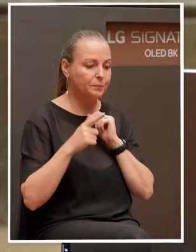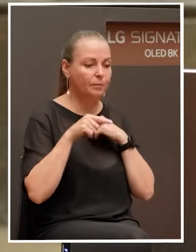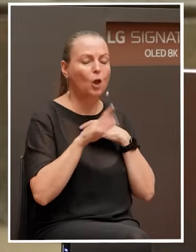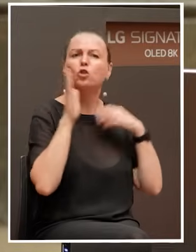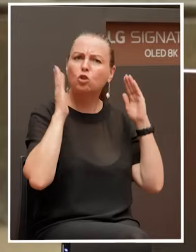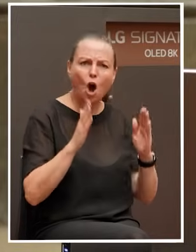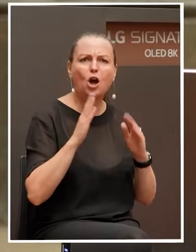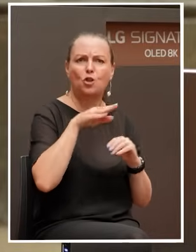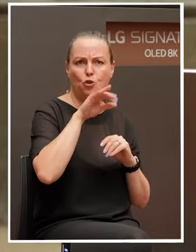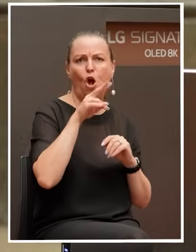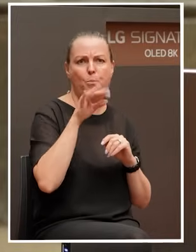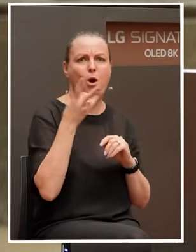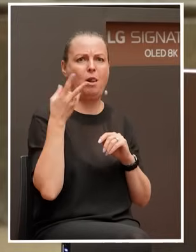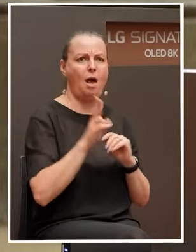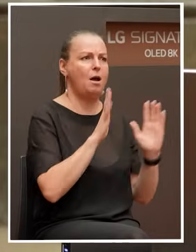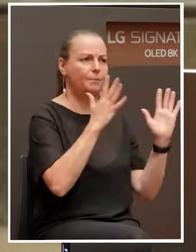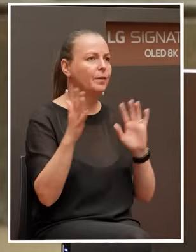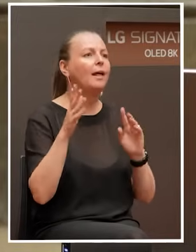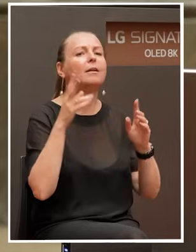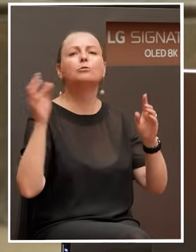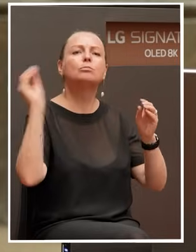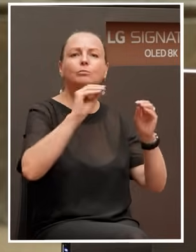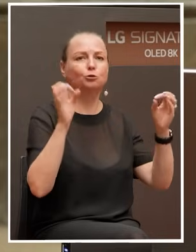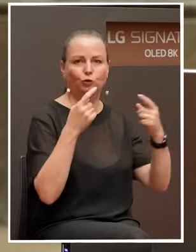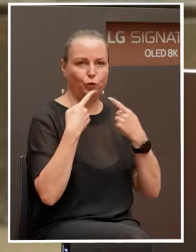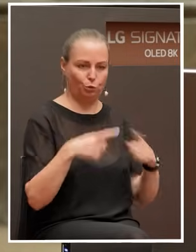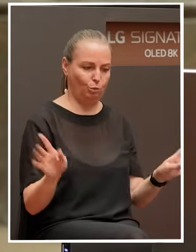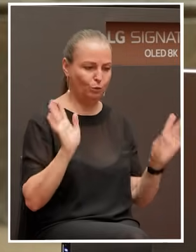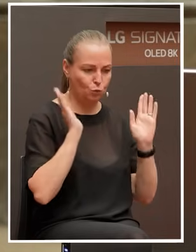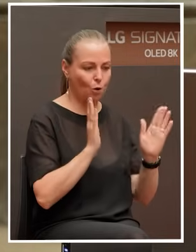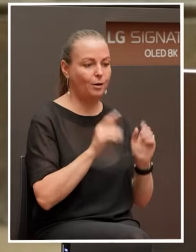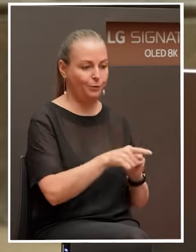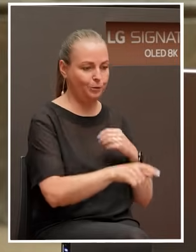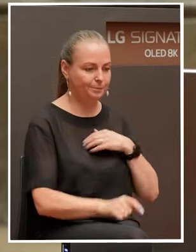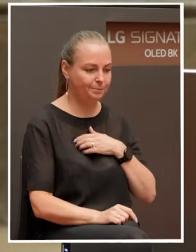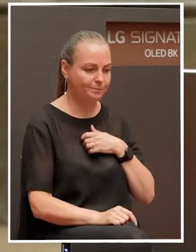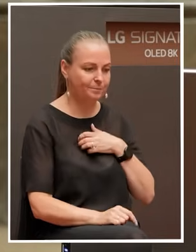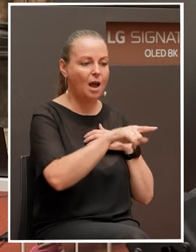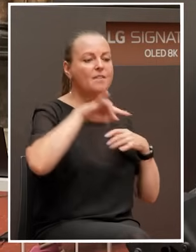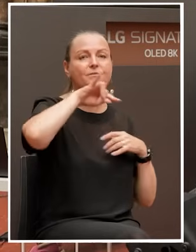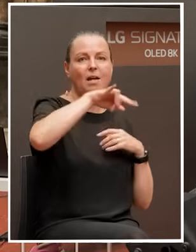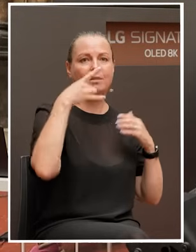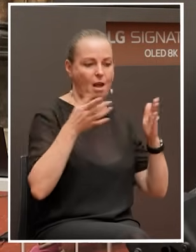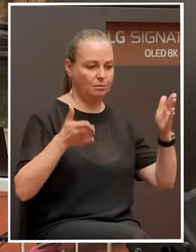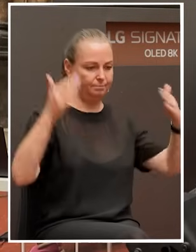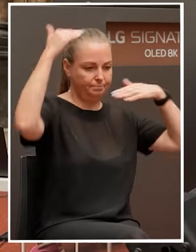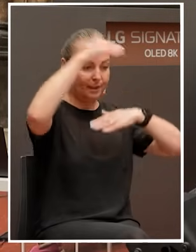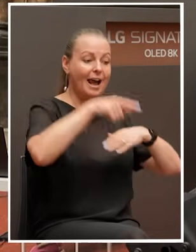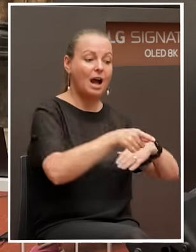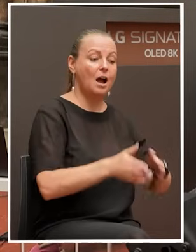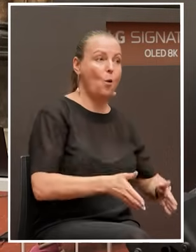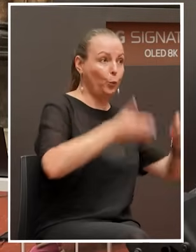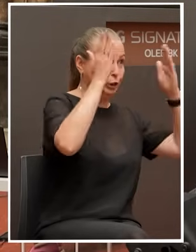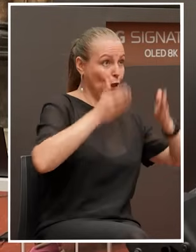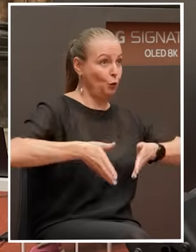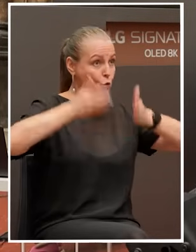не разбавлял их ничем. И если я вам покажу еще вот эти вещи, квадратные, здесь в основном удлиненные